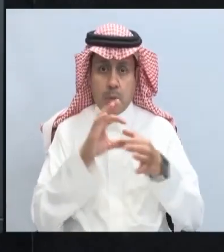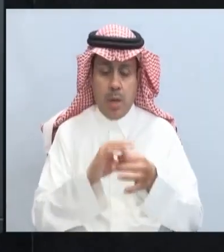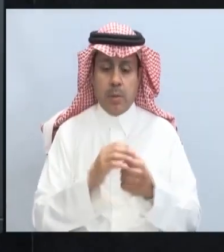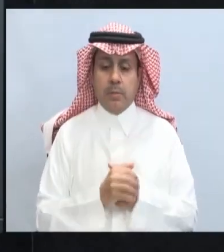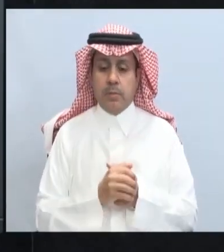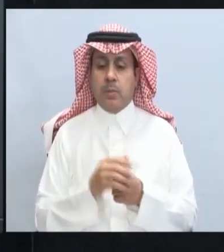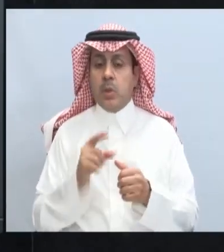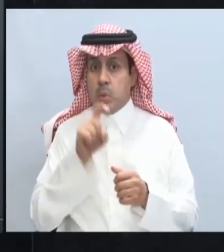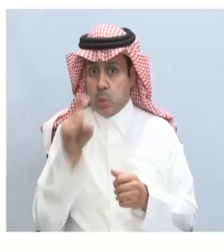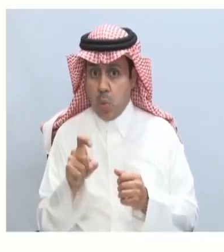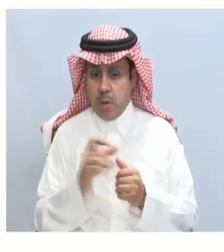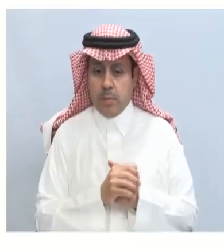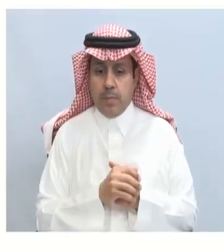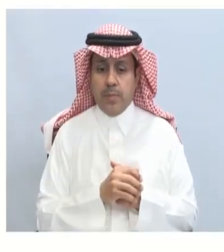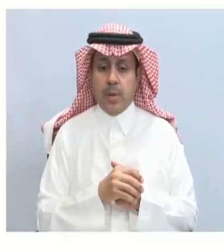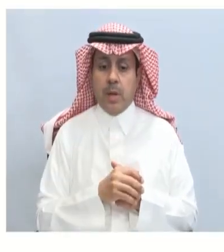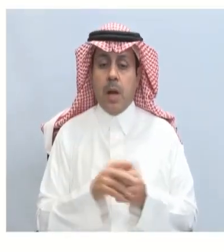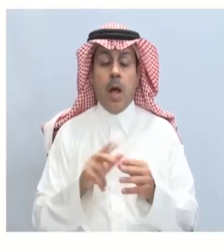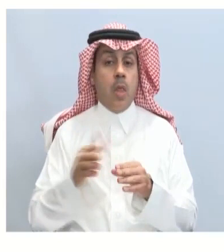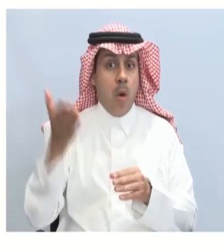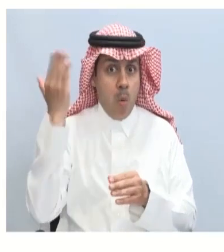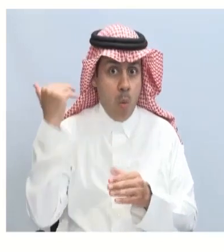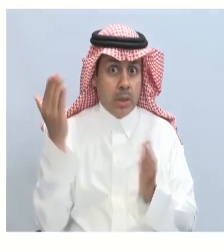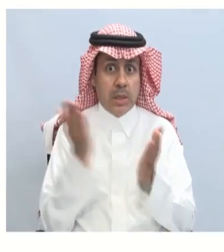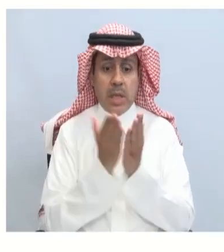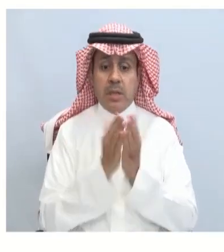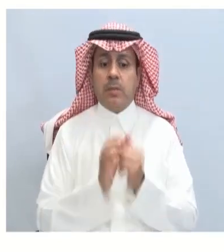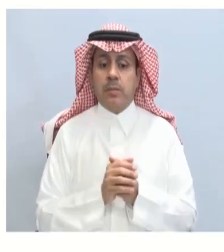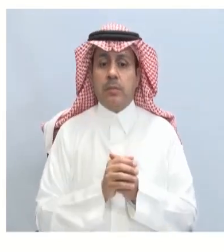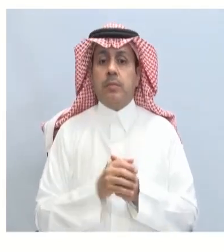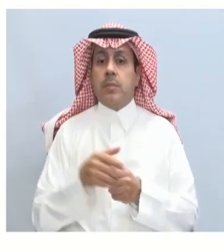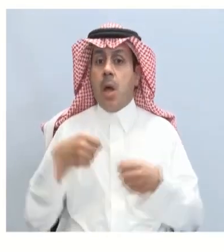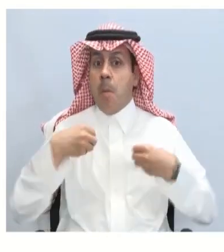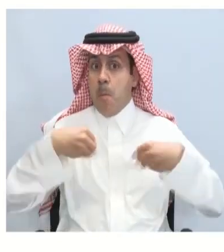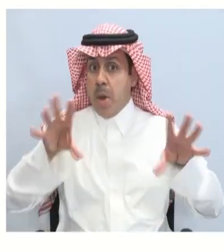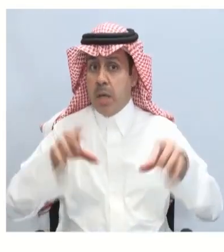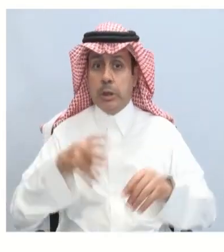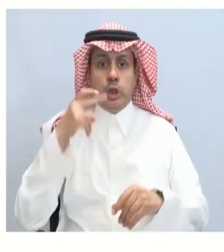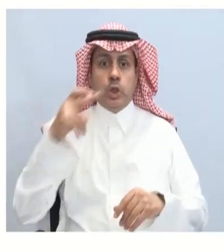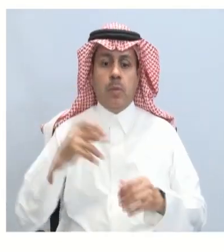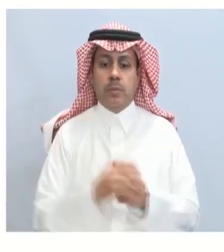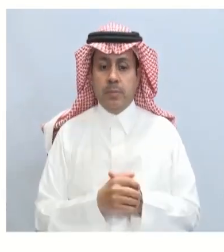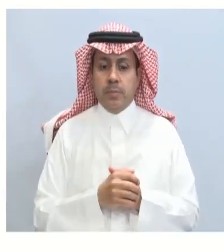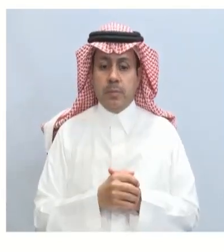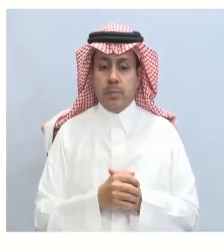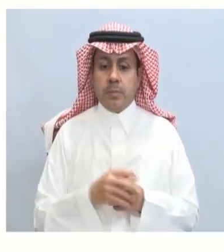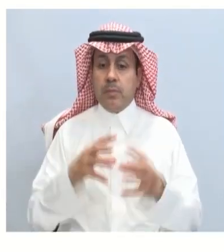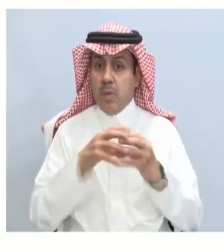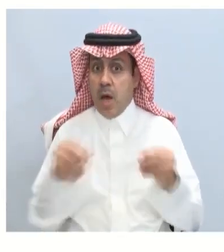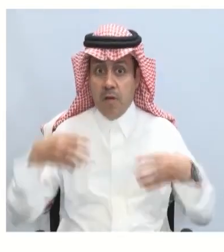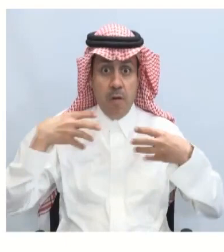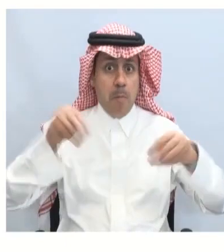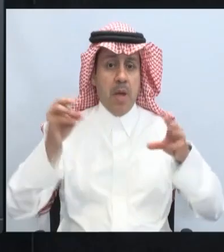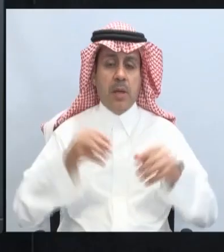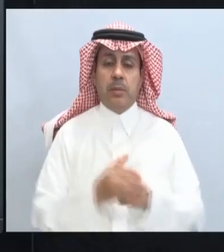هنا سؤال ايها الطلاب على ضوء الدراسه لدرس البيع اجب عن الاتي هنا عرف البيع اصطلاحا